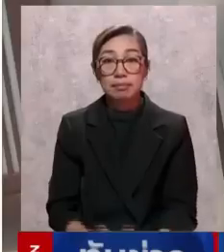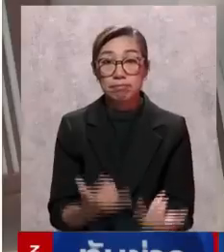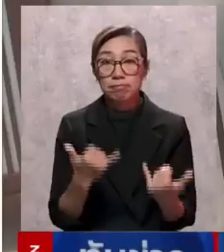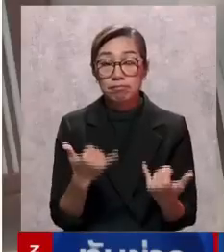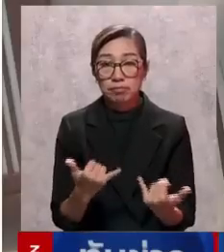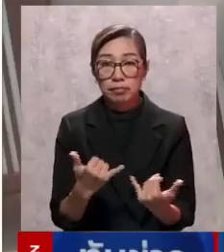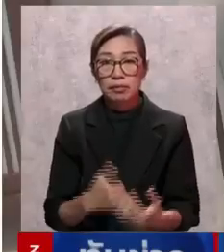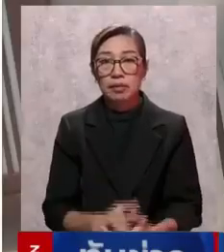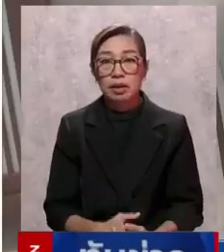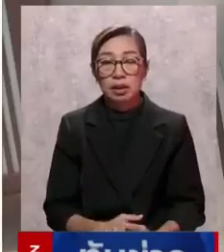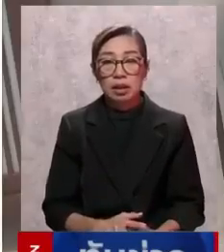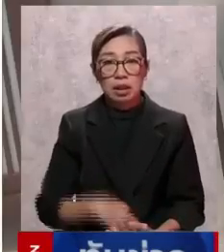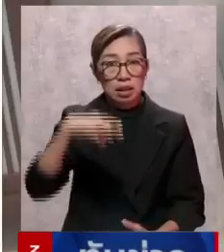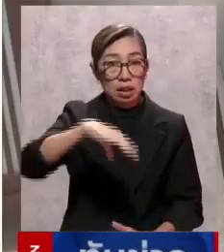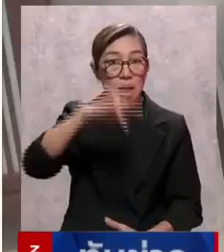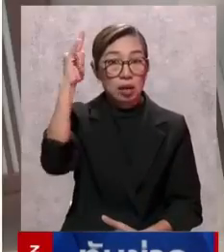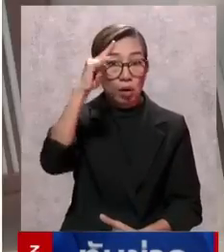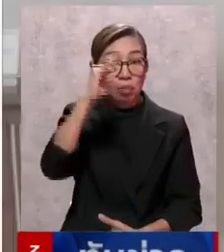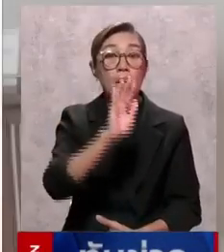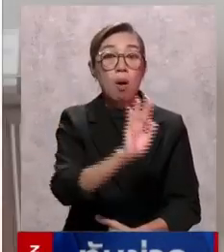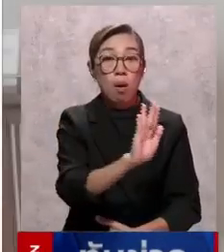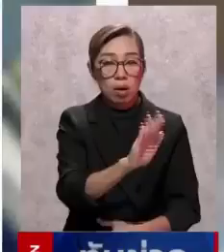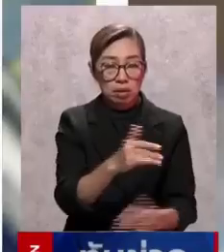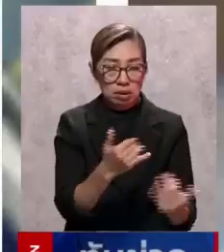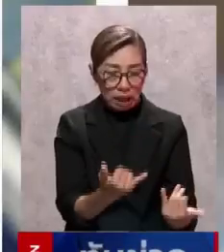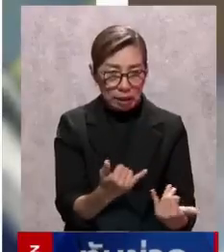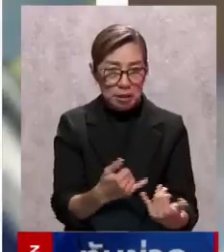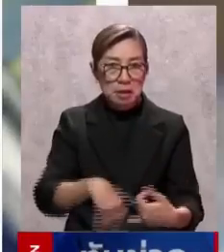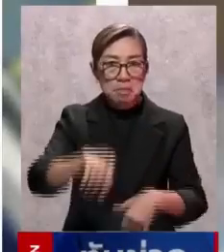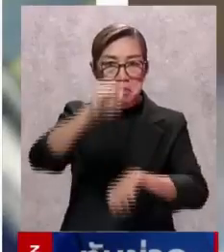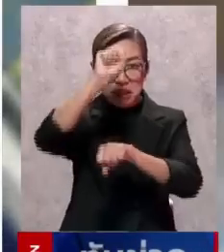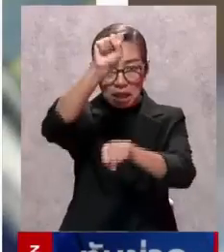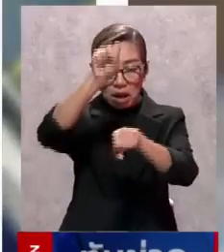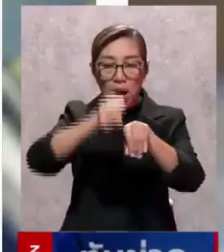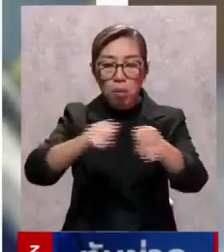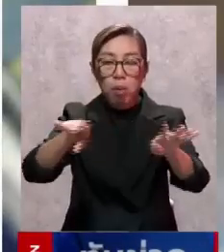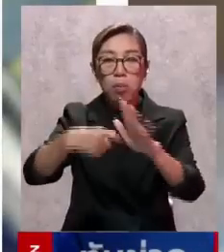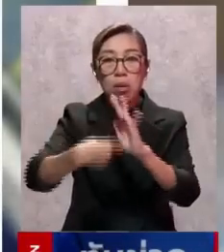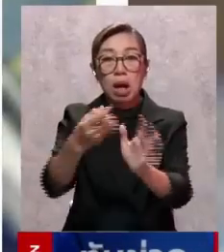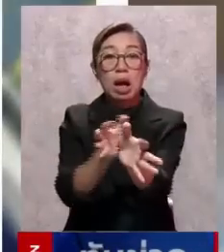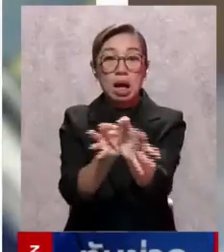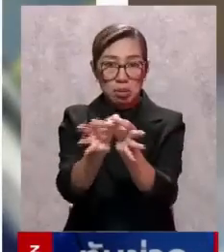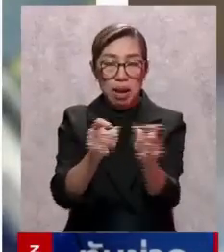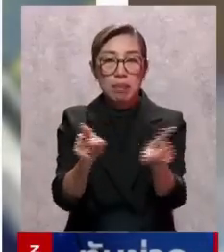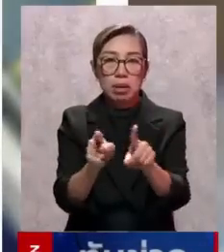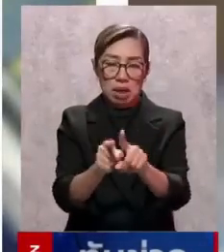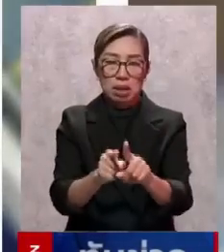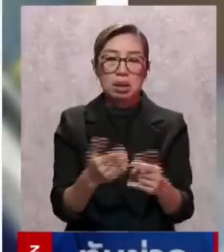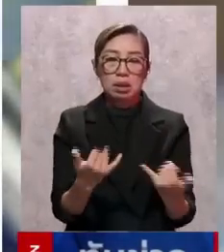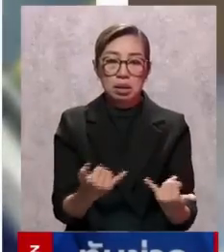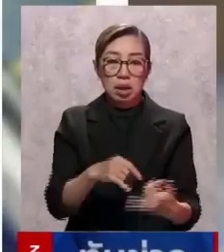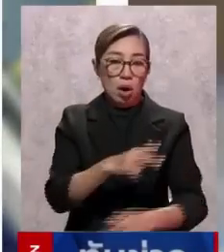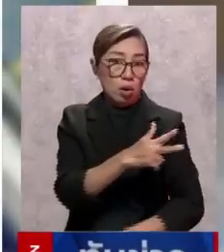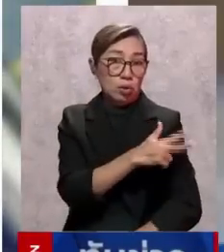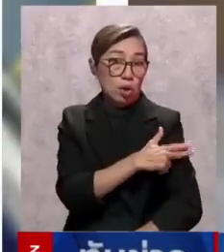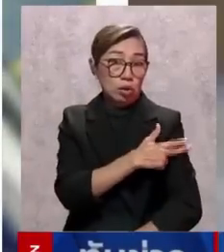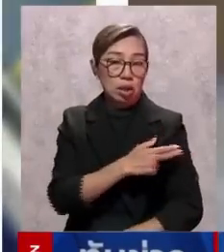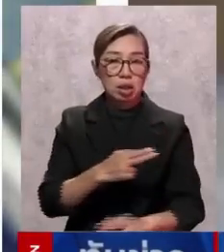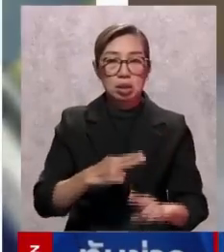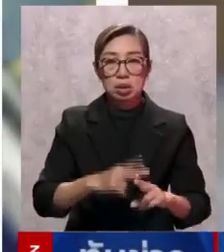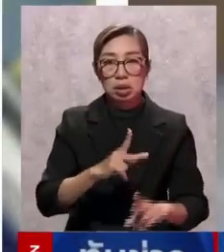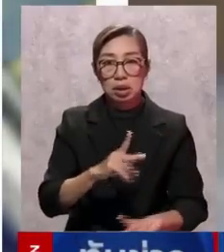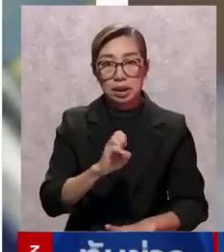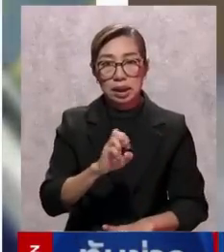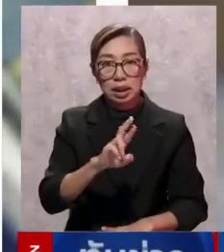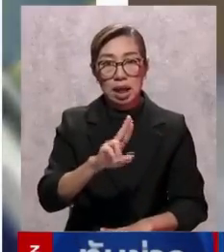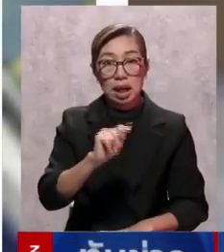คะทางการท่าอากาศยานนะคะก็มีการออกแถลงการนะคะชี้แจงถึงประเด็นนี้โดยทางด้านของดร.กีรติกิจม